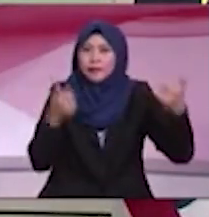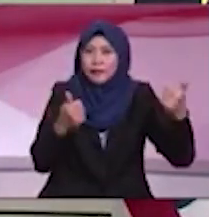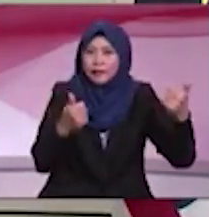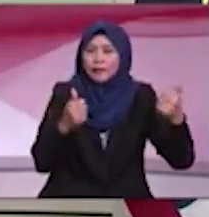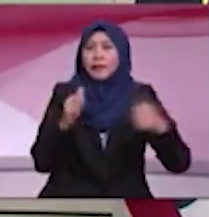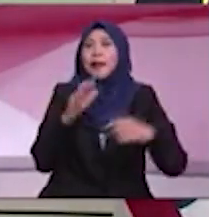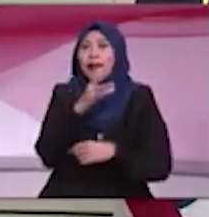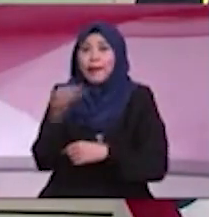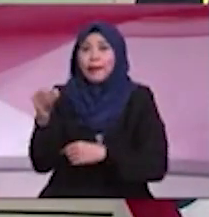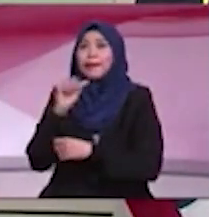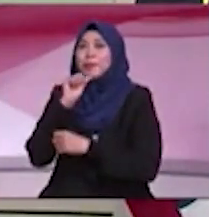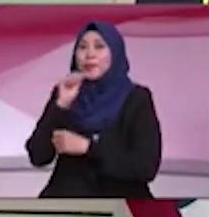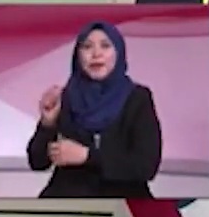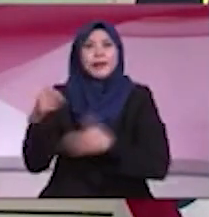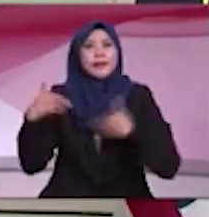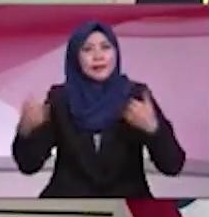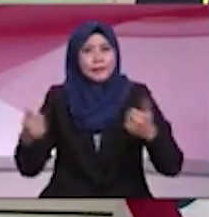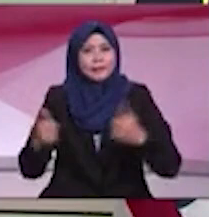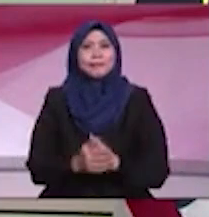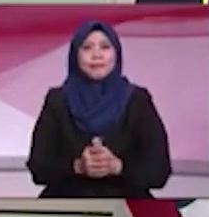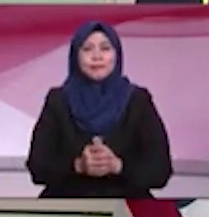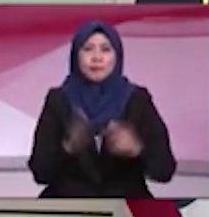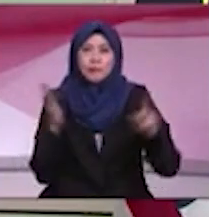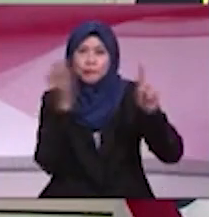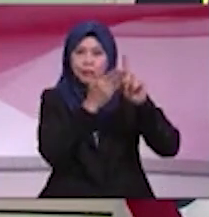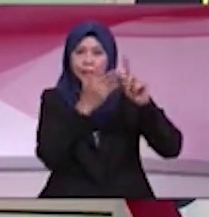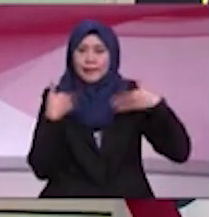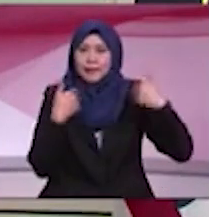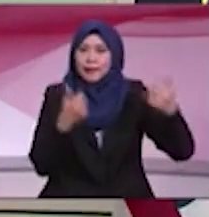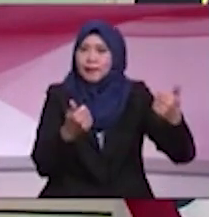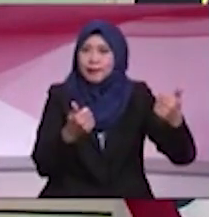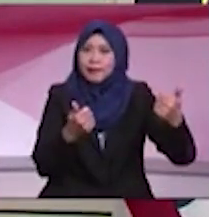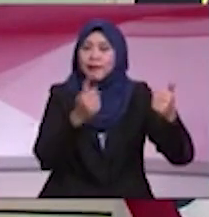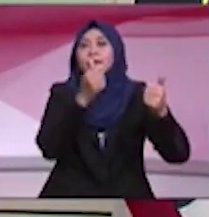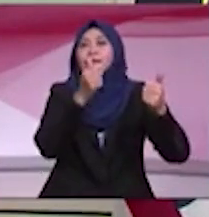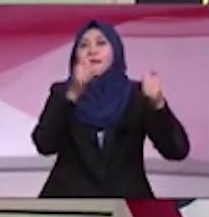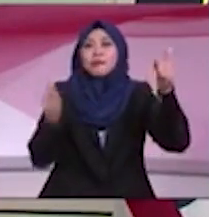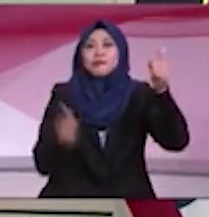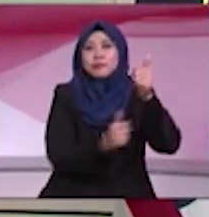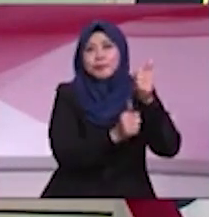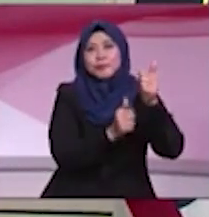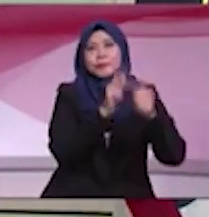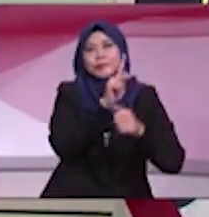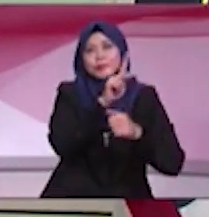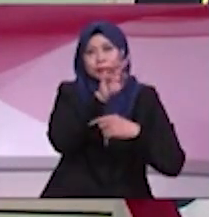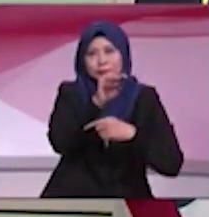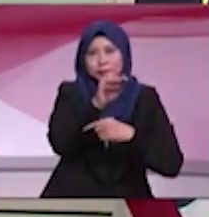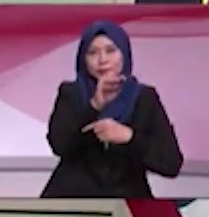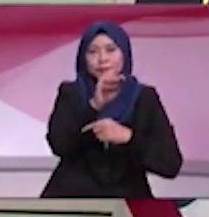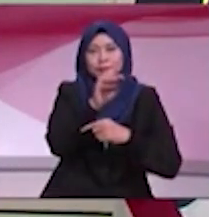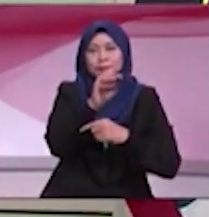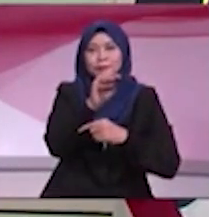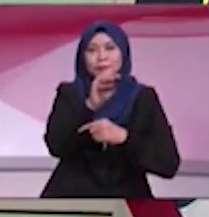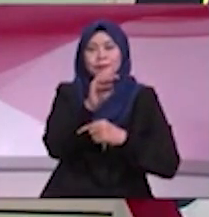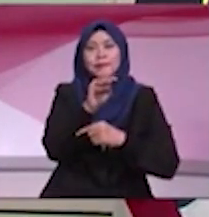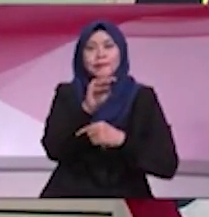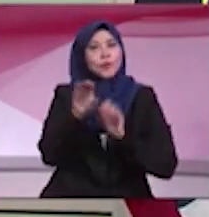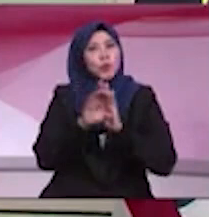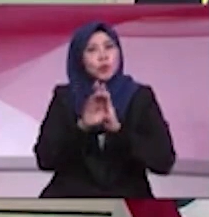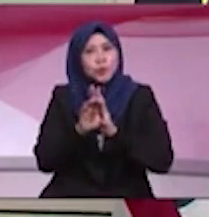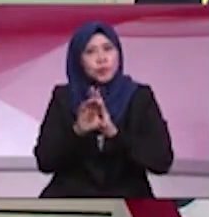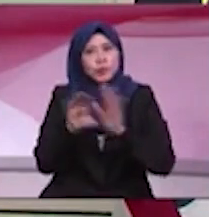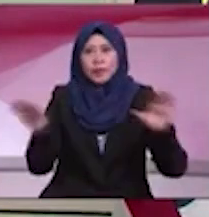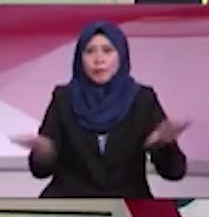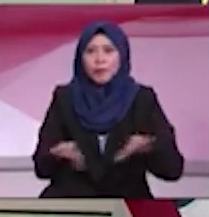kesehatan bagi strategi kesehatan ia jadi bawah bidang kuase Kementerian Kesehatan Indonesia seperti